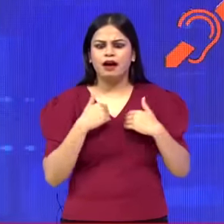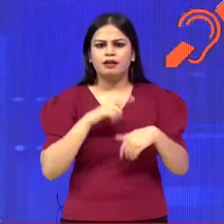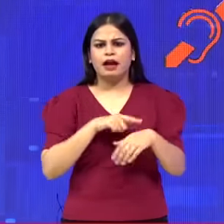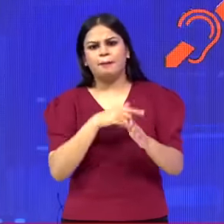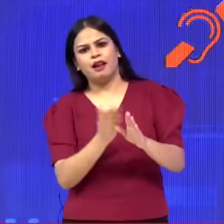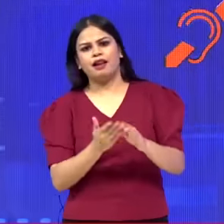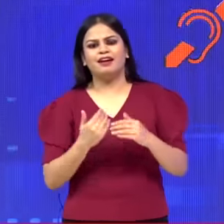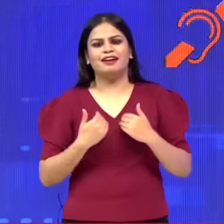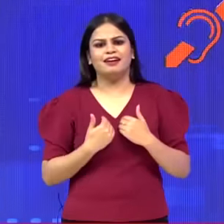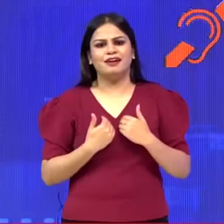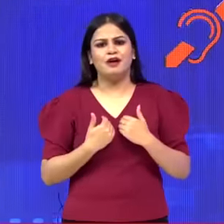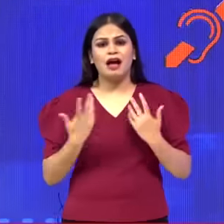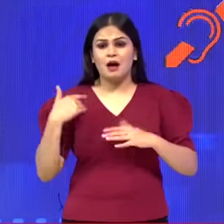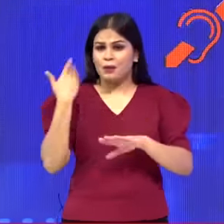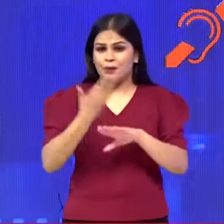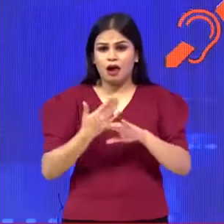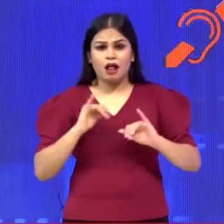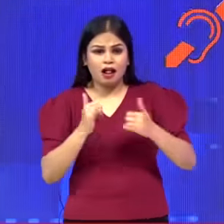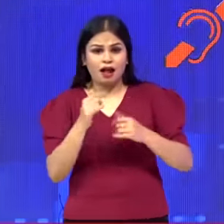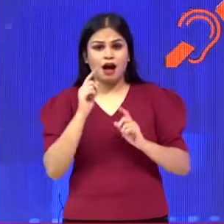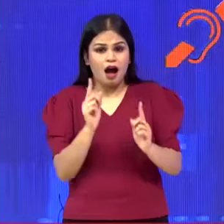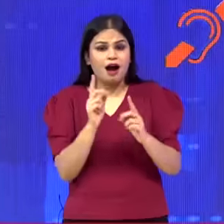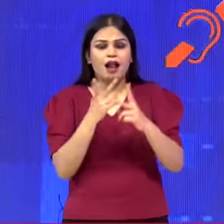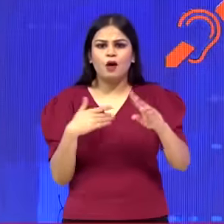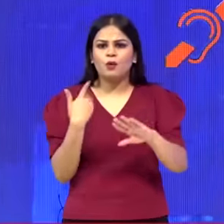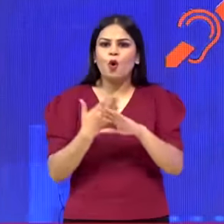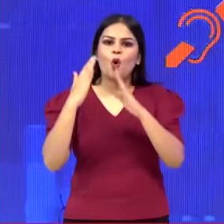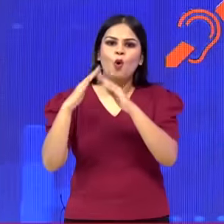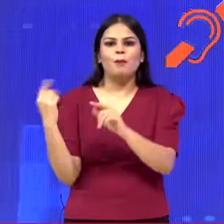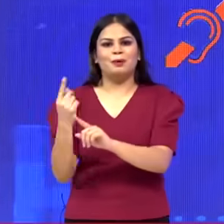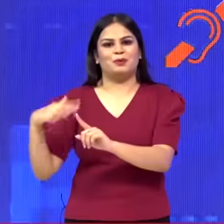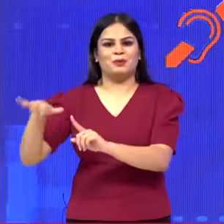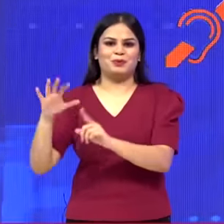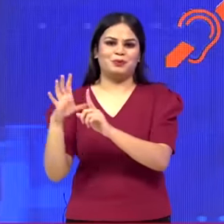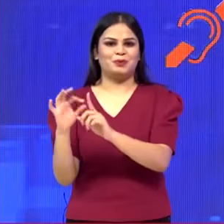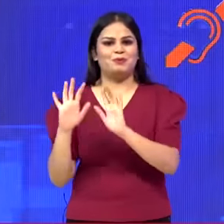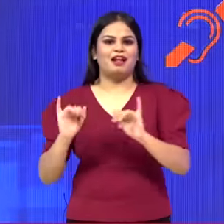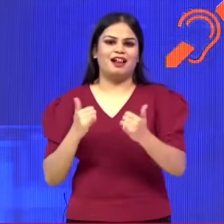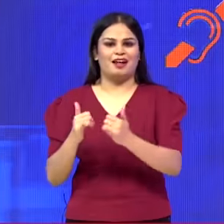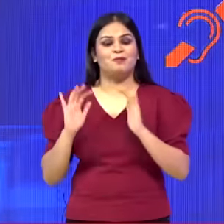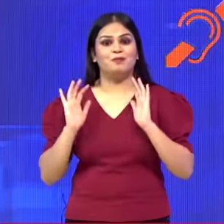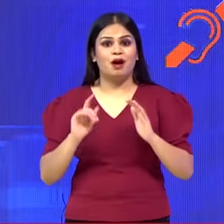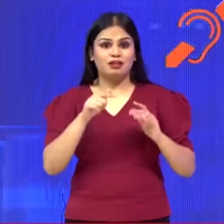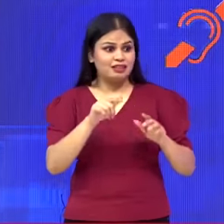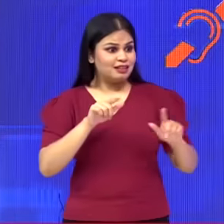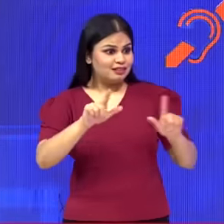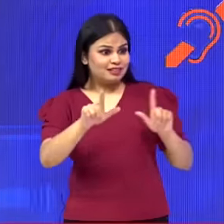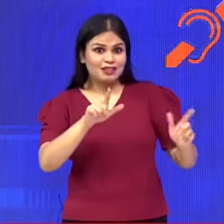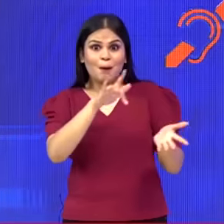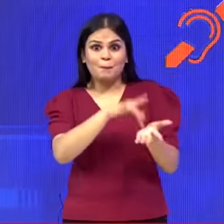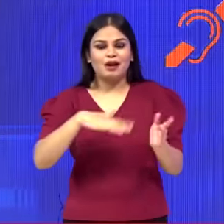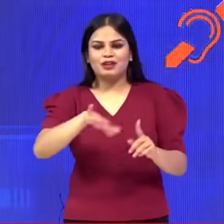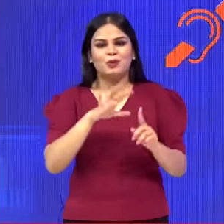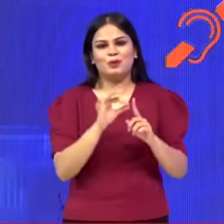जो भी शरारत की है मैंने वो घर पे की है, वो सेट भी नहीं हुई है कभी। तो वो मेरा टाइम